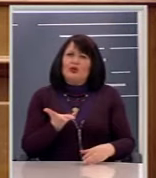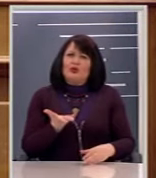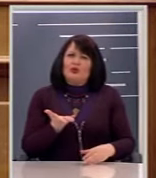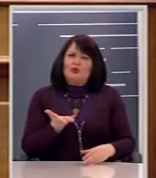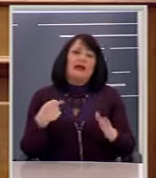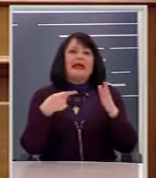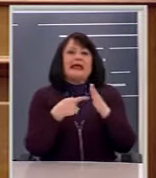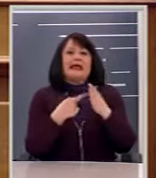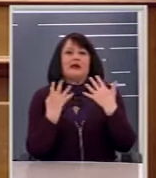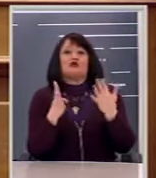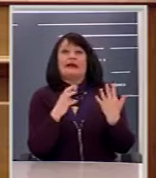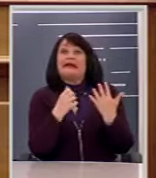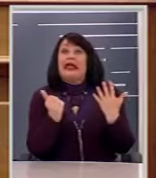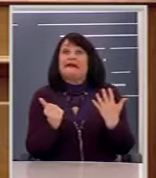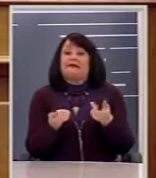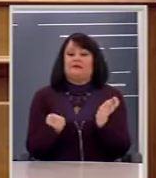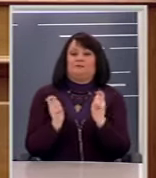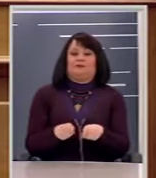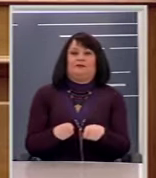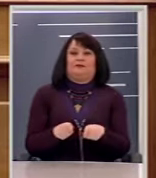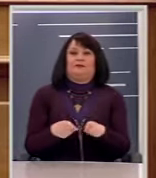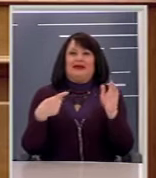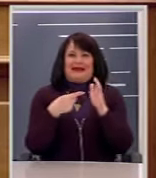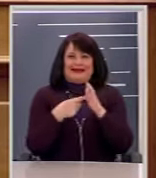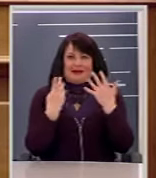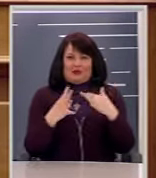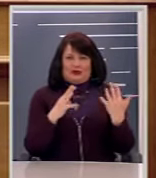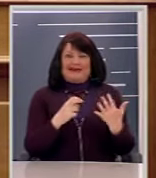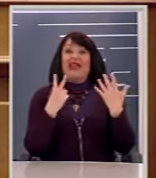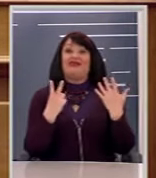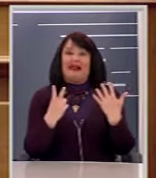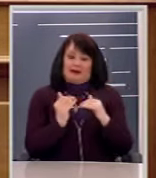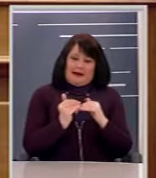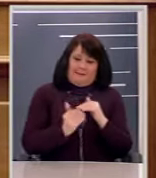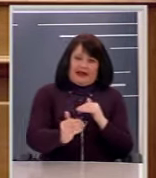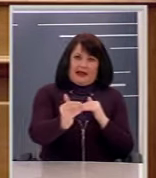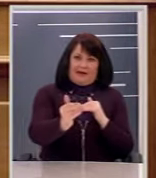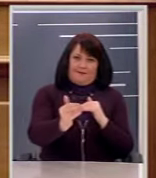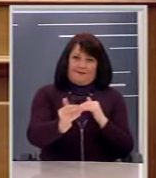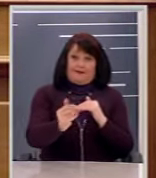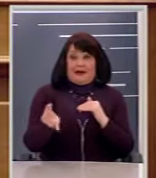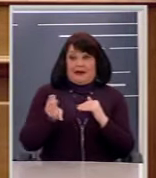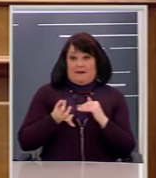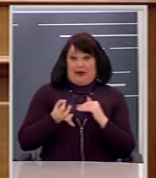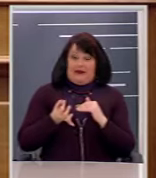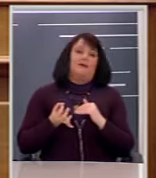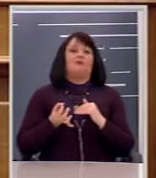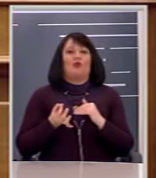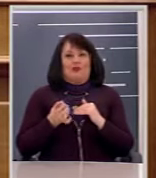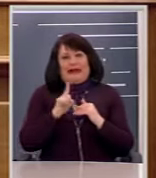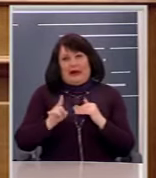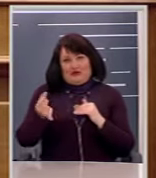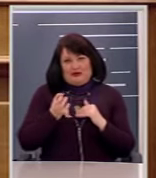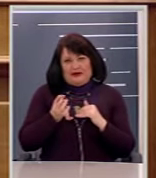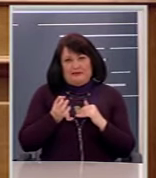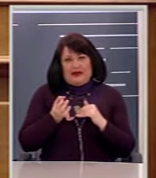1996 και την κάνουμε το 1997. Και η δικαιολογία ήταν γιατί το 1996,